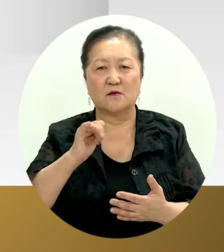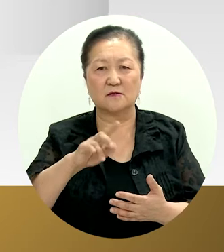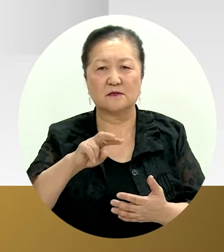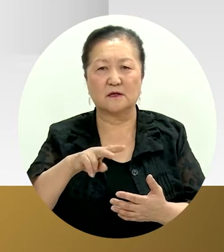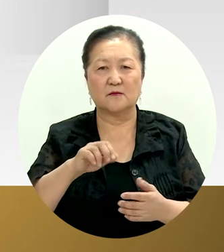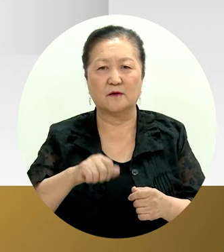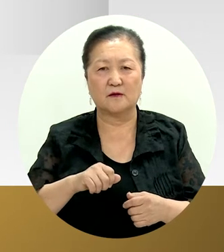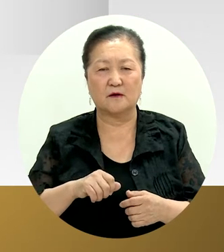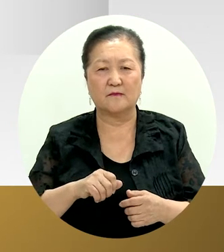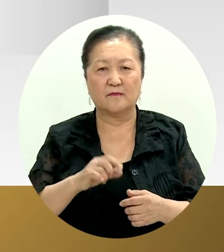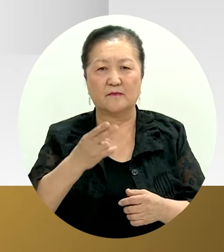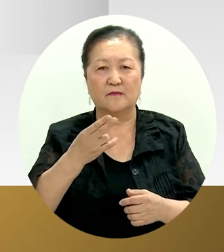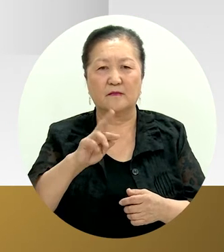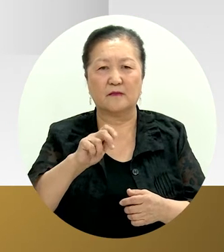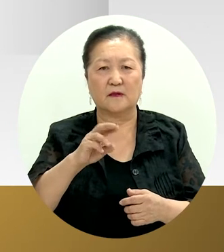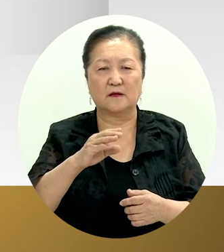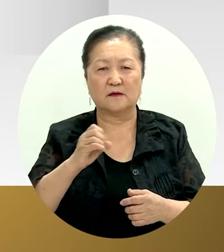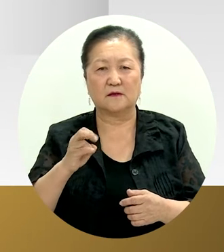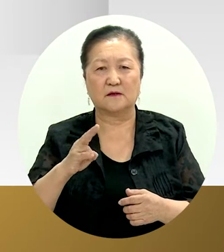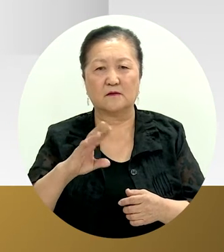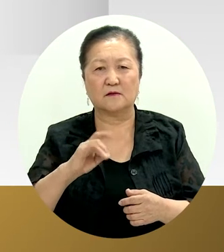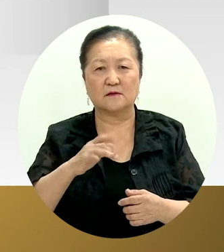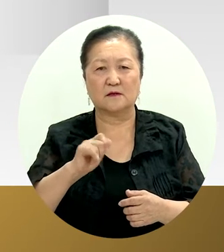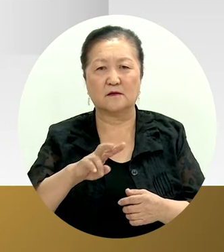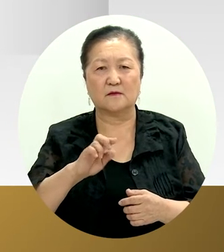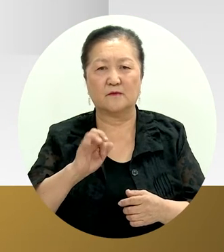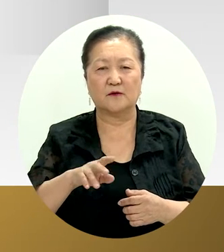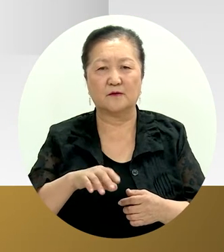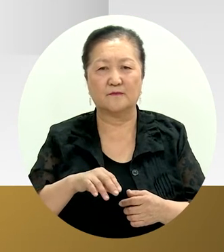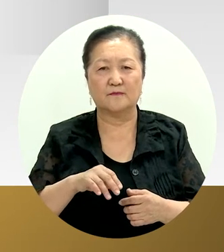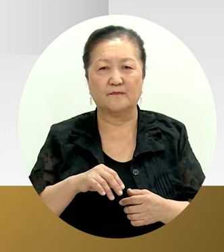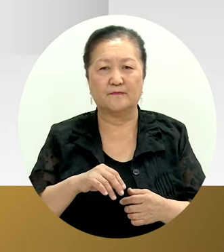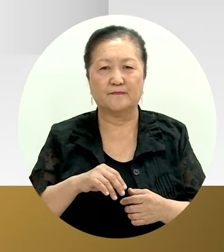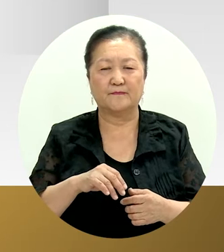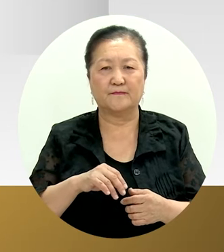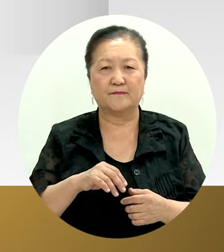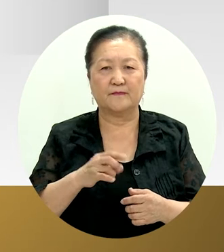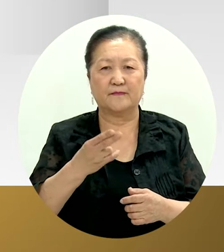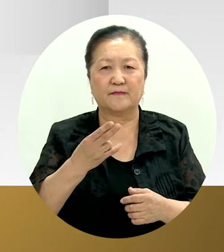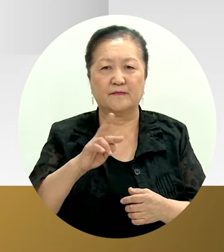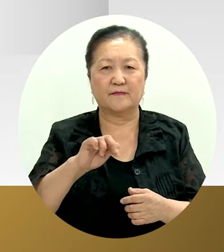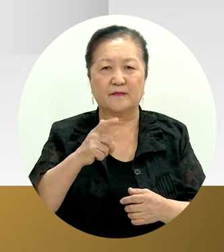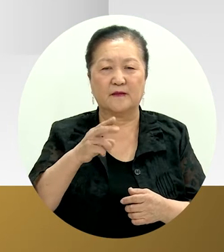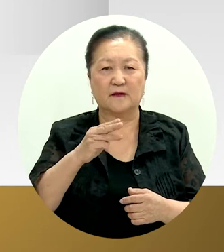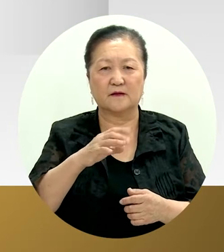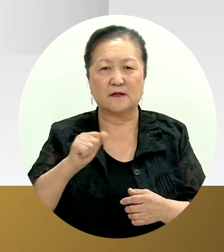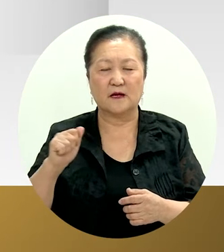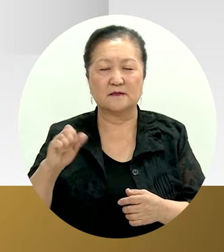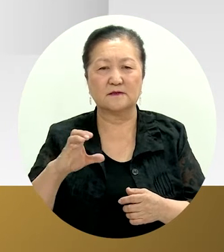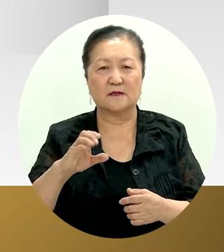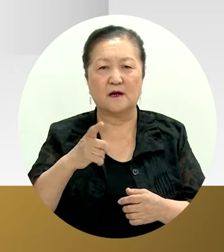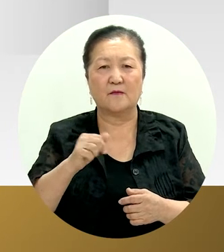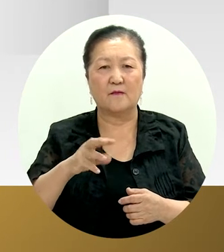тэгэхээр нэгтийн усал бол битүүрийн сая үзүүлдэг шүү дээ. Усныхаа нэгтнээс хамаарат нэгээс нэг рүү шилжи хөдлөж байгаа тийм. Жишээ